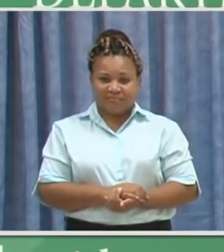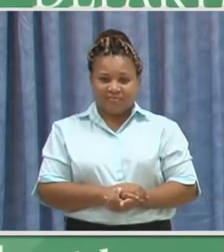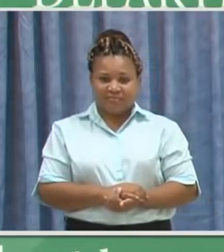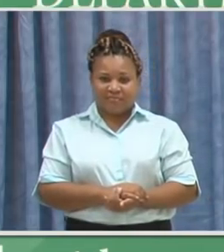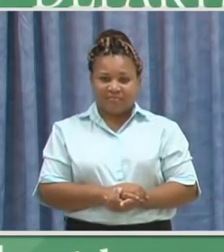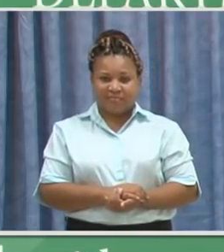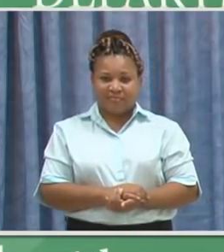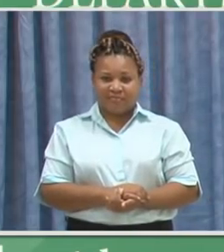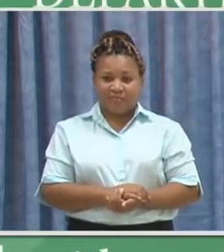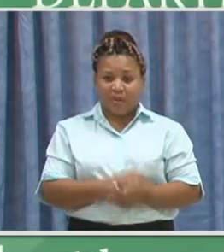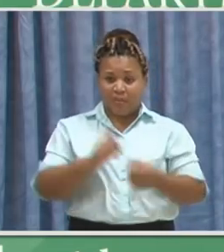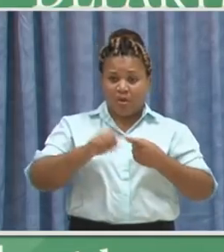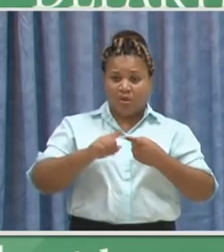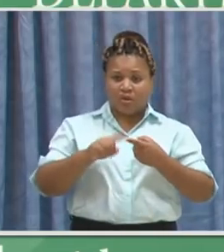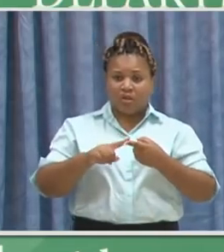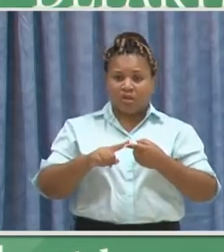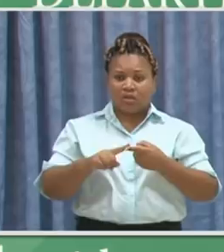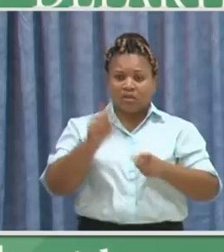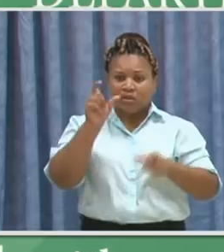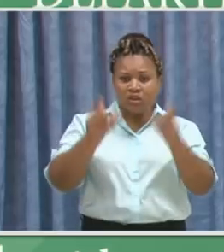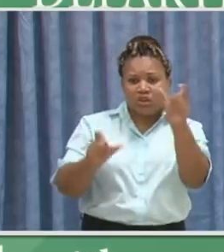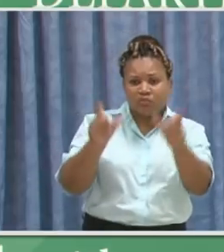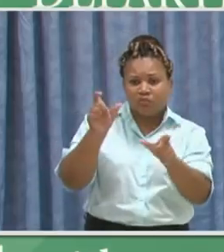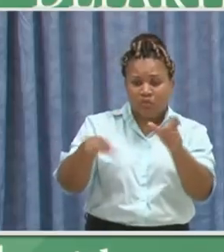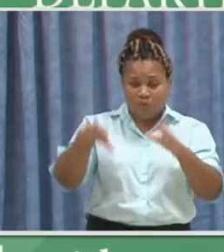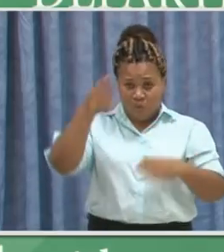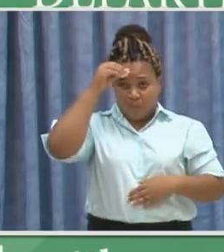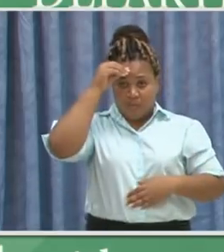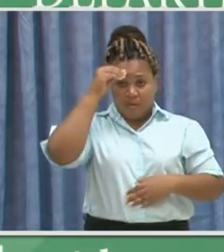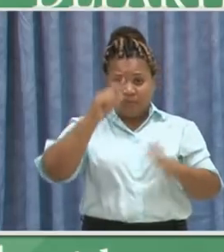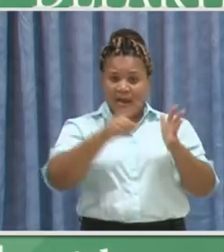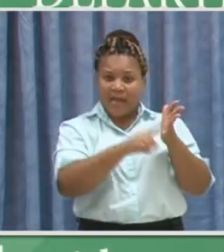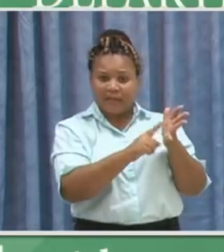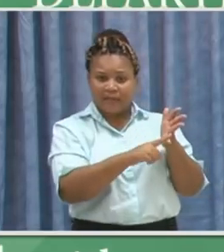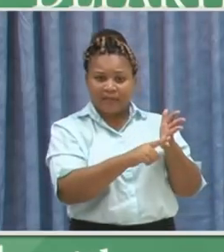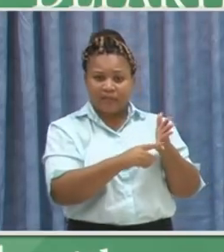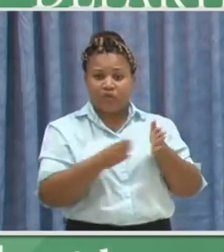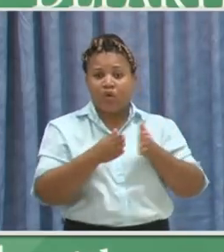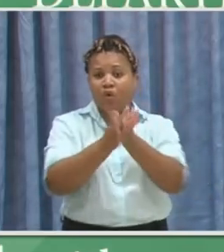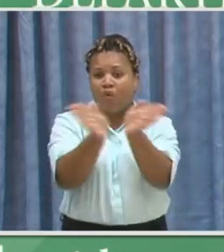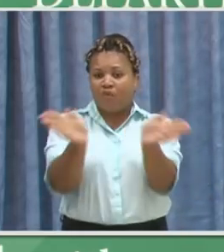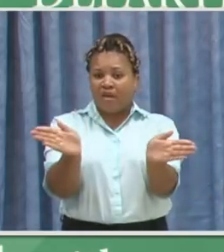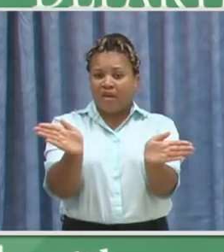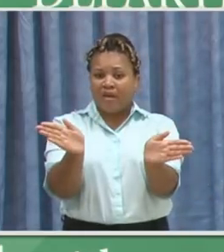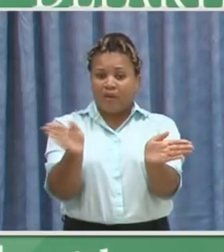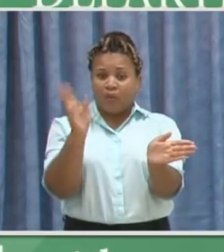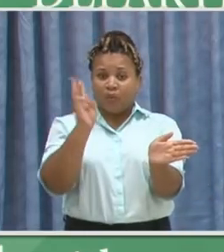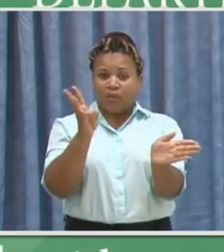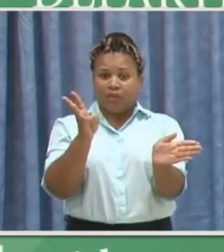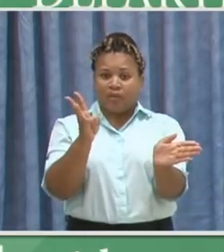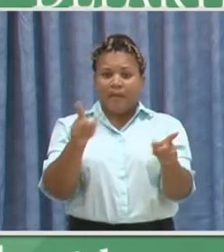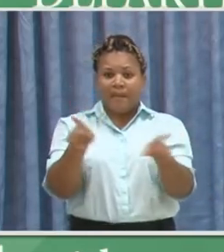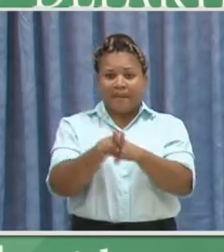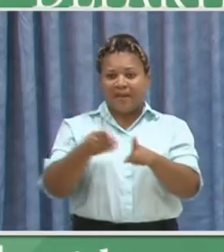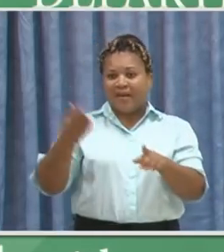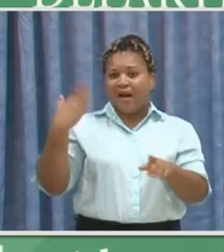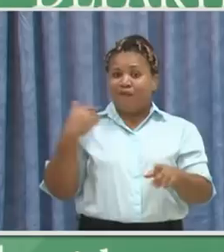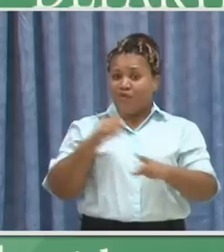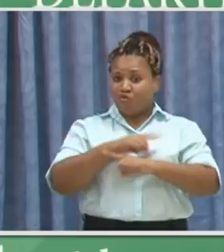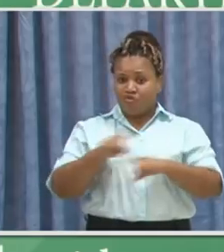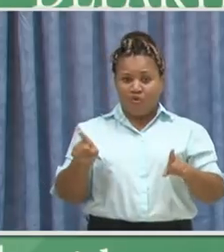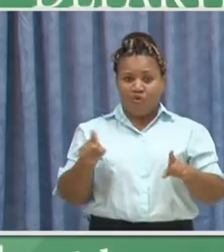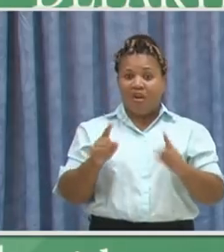Normal, et il est basé sur trois piliers. On va pouvoir répéter ça, trois piliers. Premièrement, il est pour faire